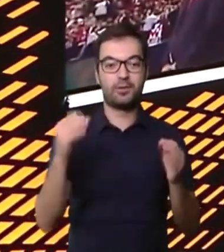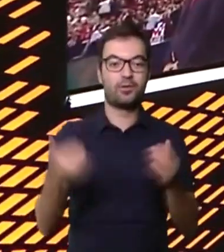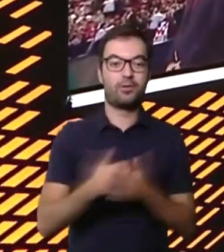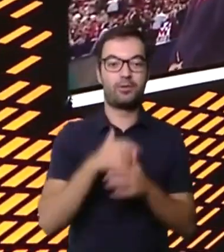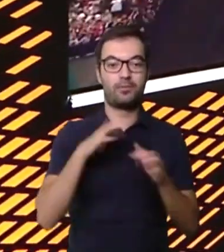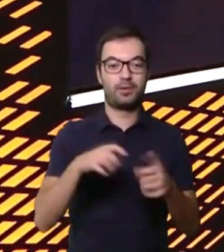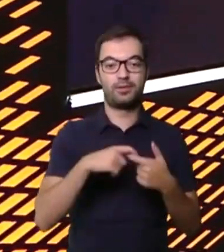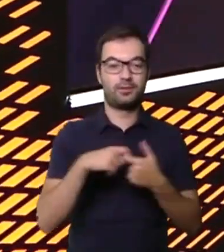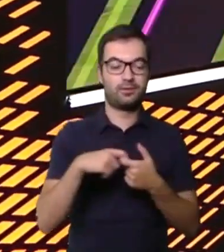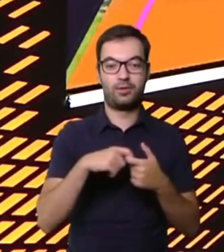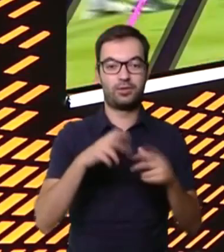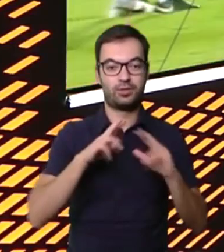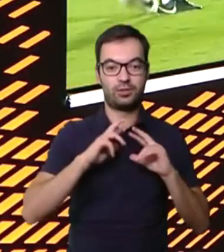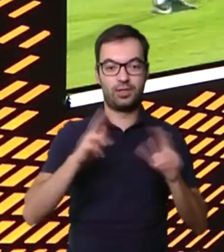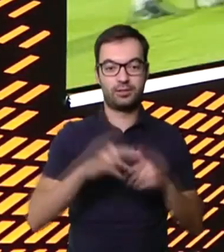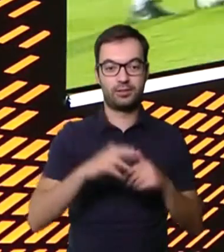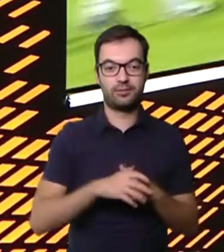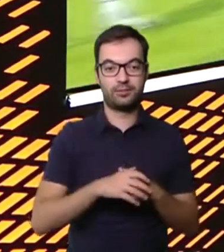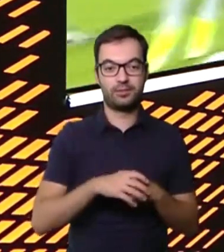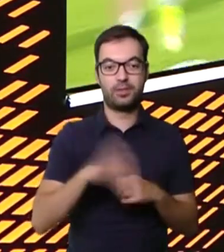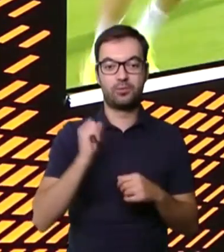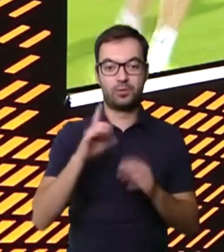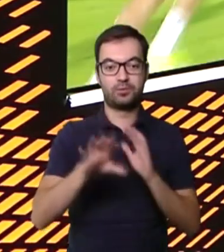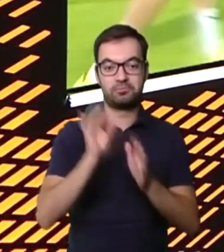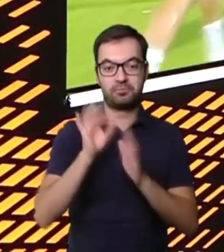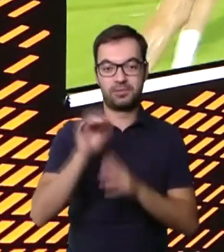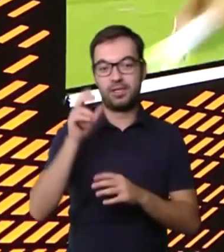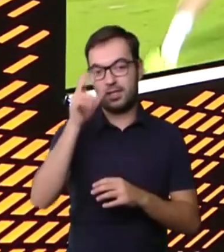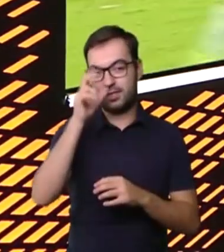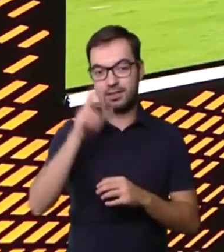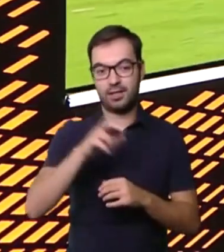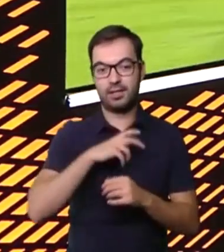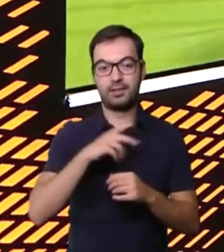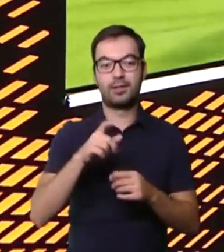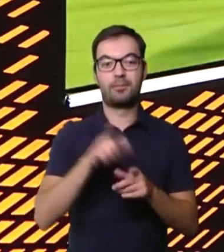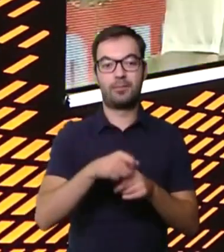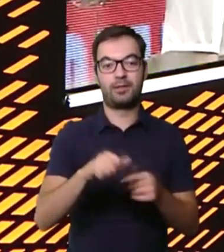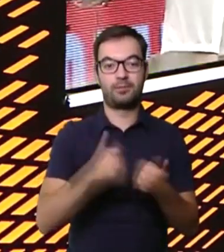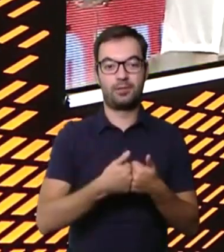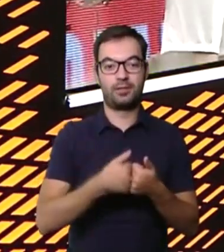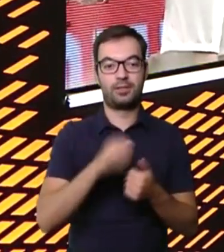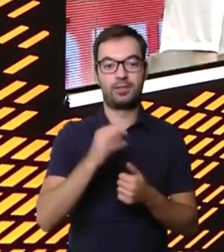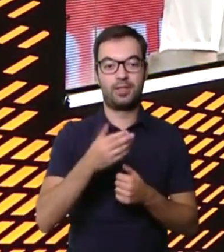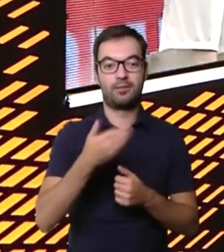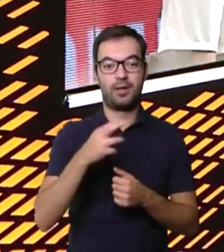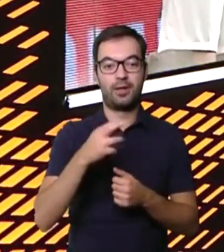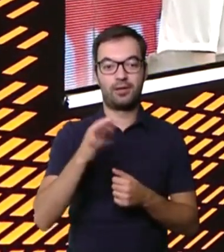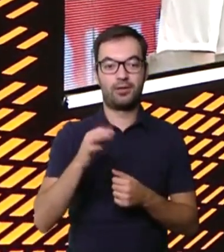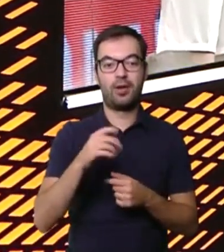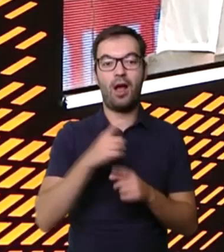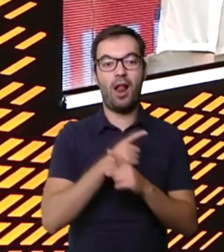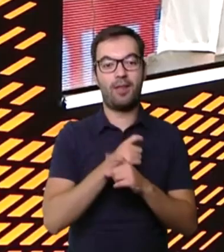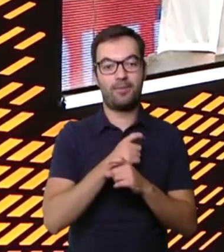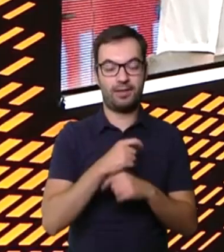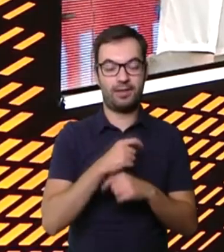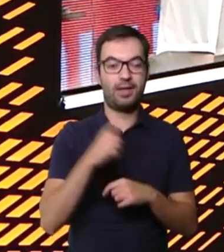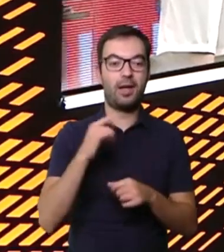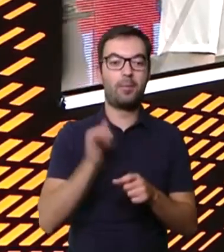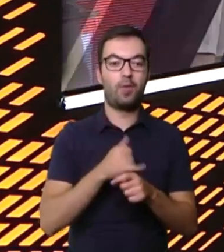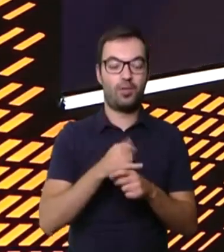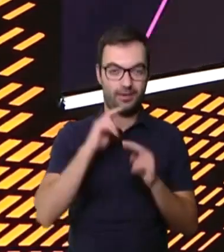związku. Są powołania do piłkarskiej kadry na październikowe mecze z San Marino i Albanią. Wraca Krzysztof Piątek.